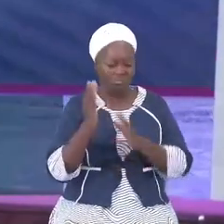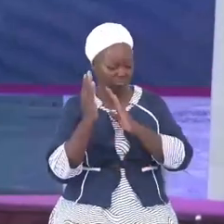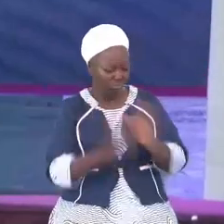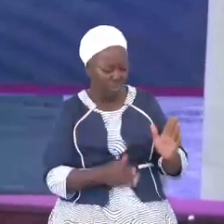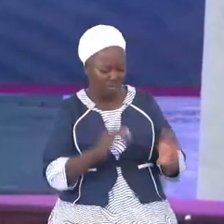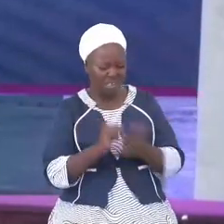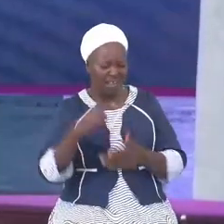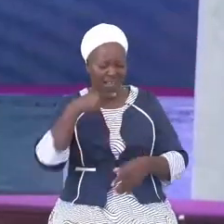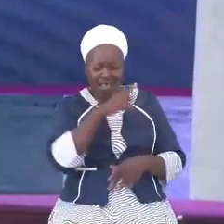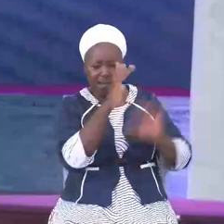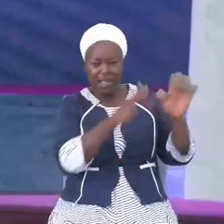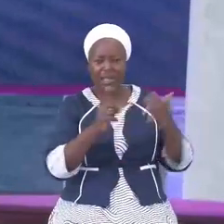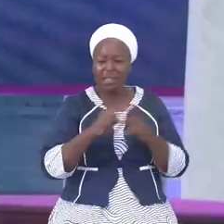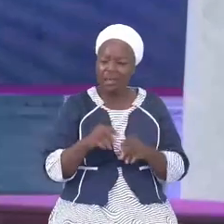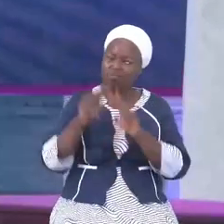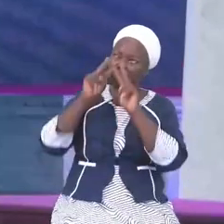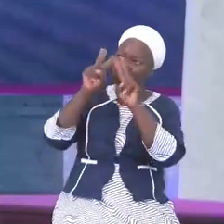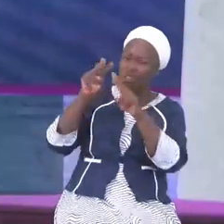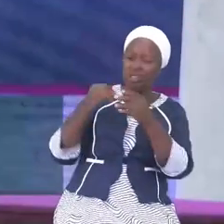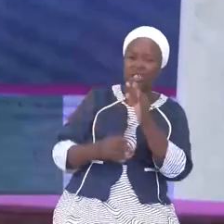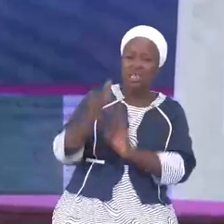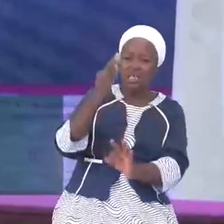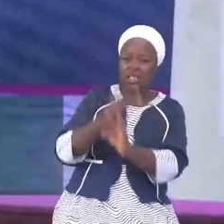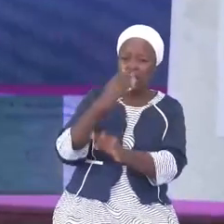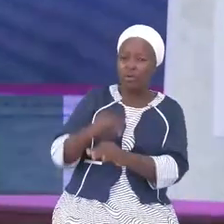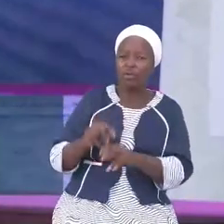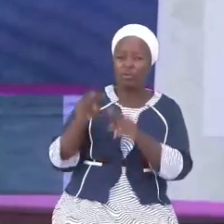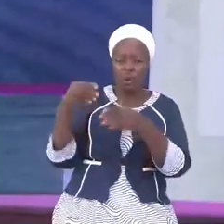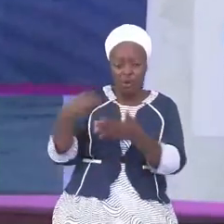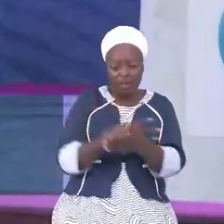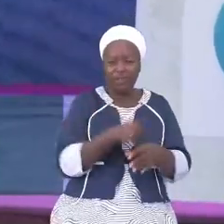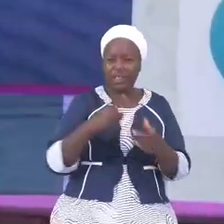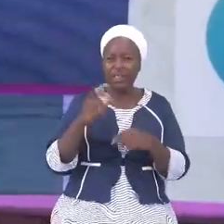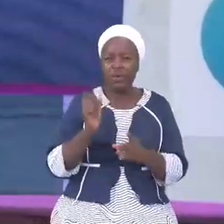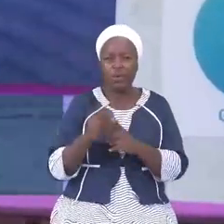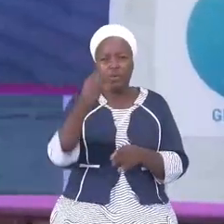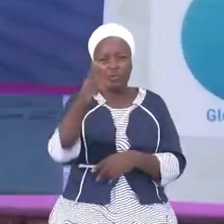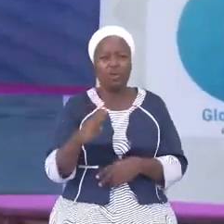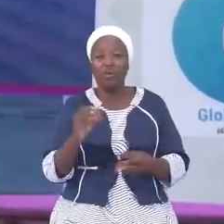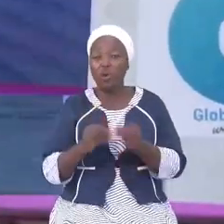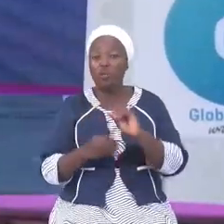Quand nos pensées s'attachent à de vaines, de vanités trompeuses. Deuxièmement,